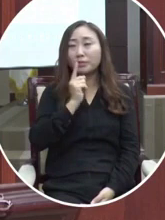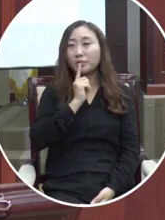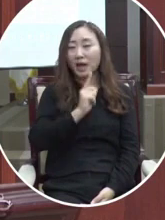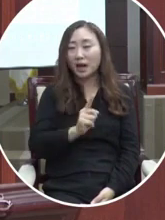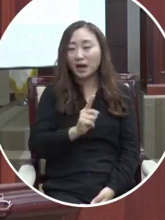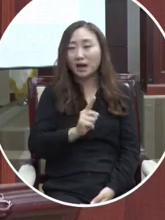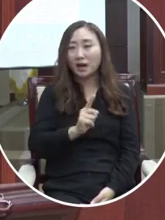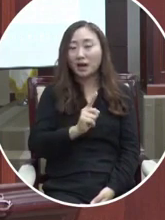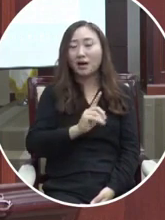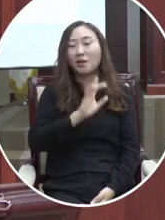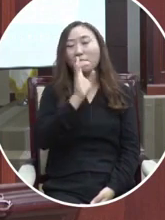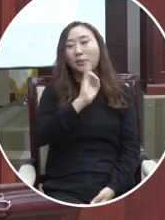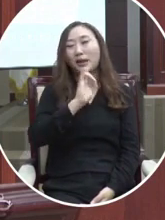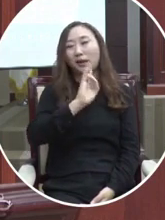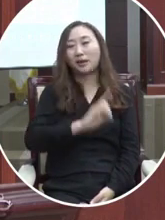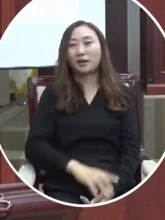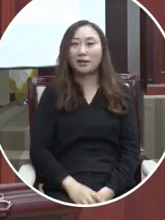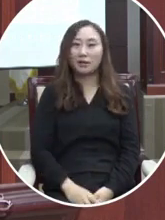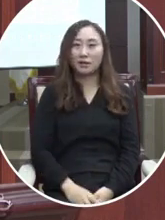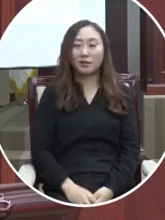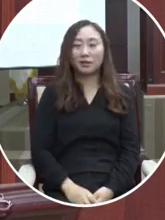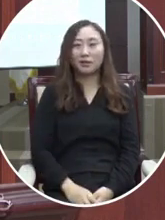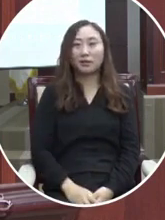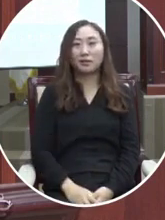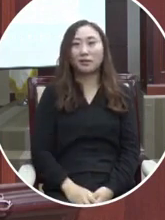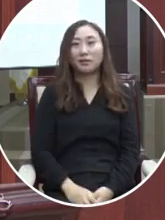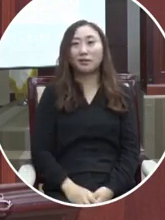것은 구차한 변명에 불과할 것입니다.